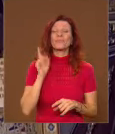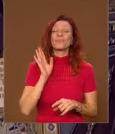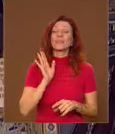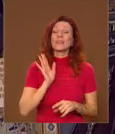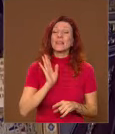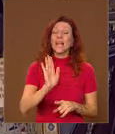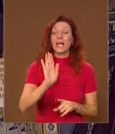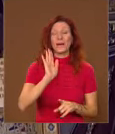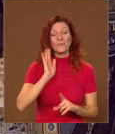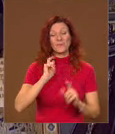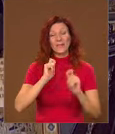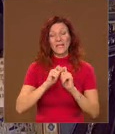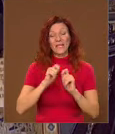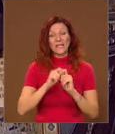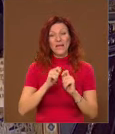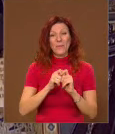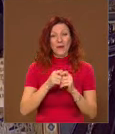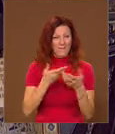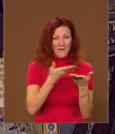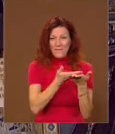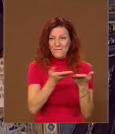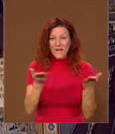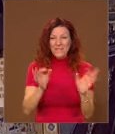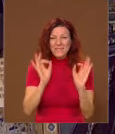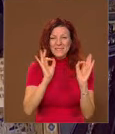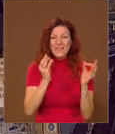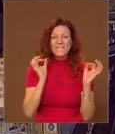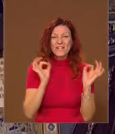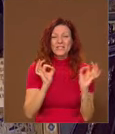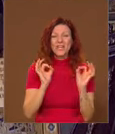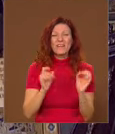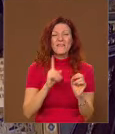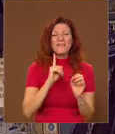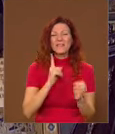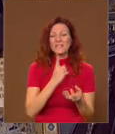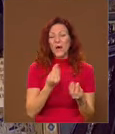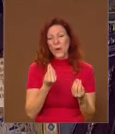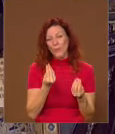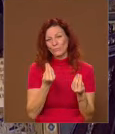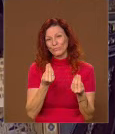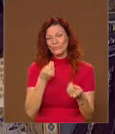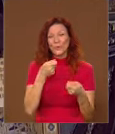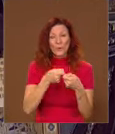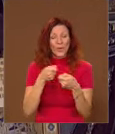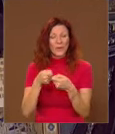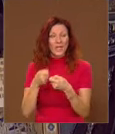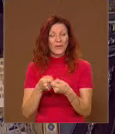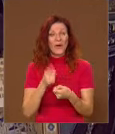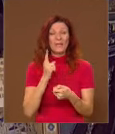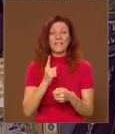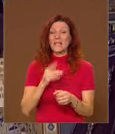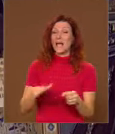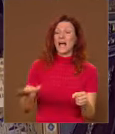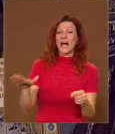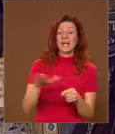нека ви направи съвършенни във всяко добро дело, за да